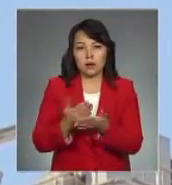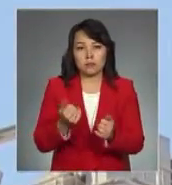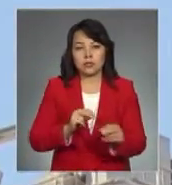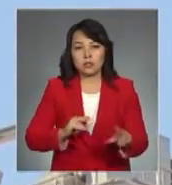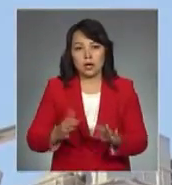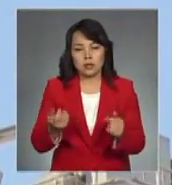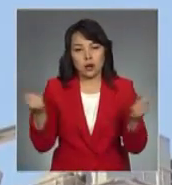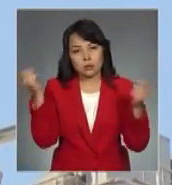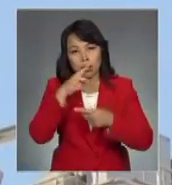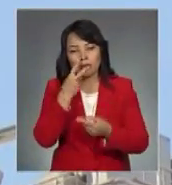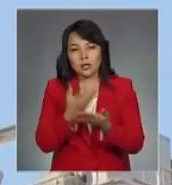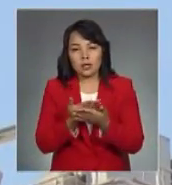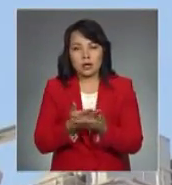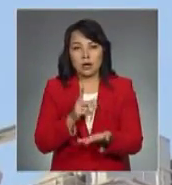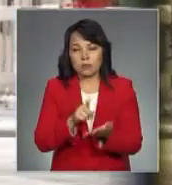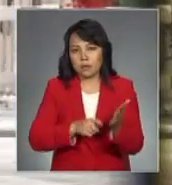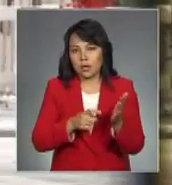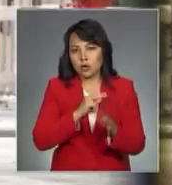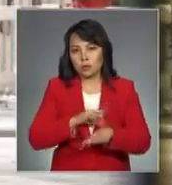Апат себептері әзірге белгісіз.